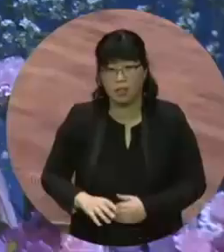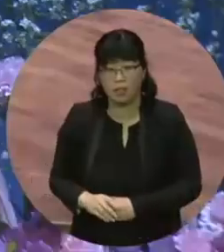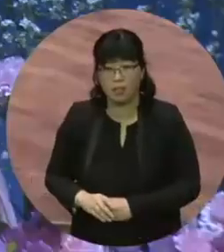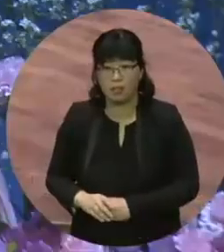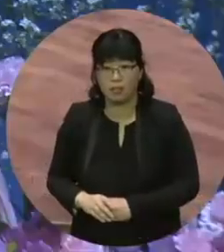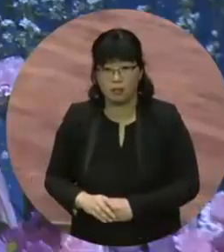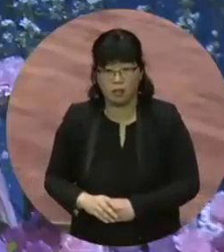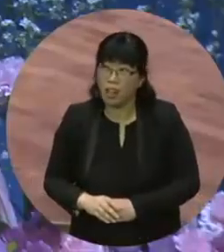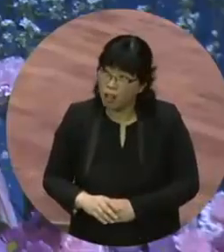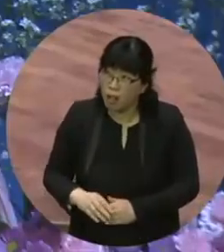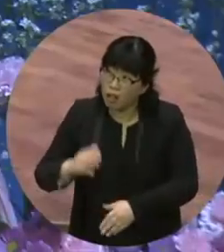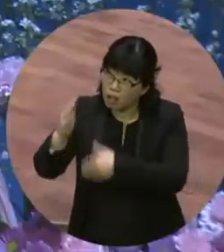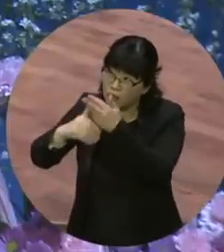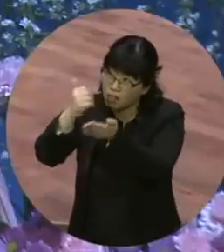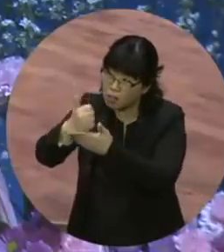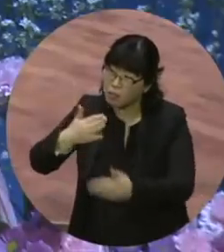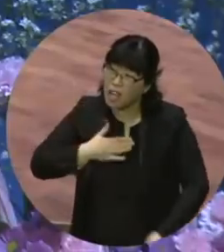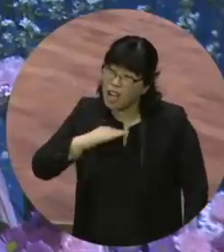능력을 못 믿는 거예요.